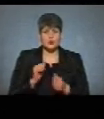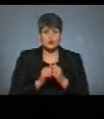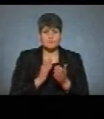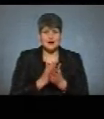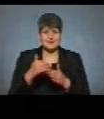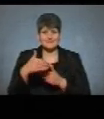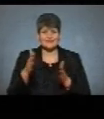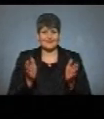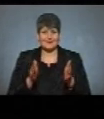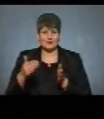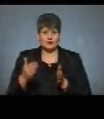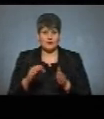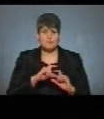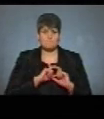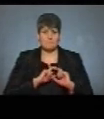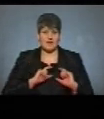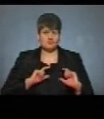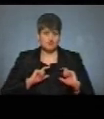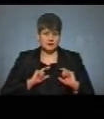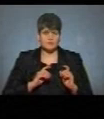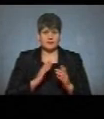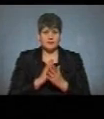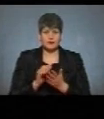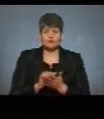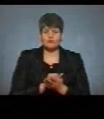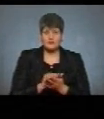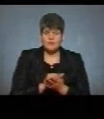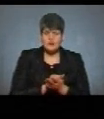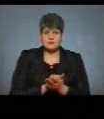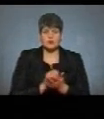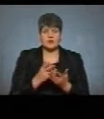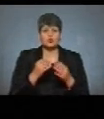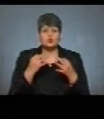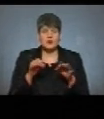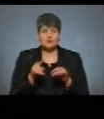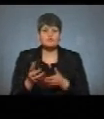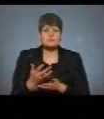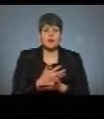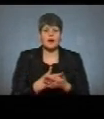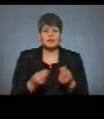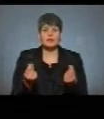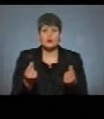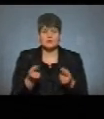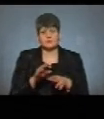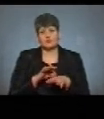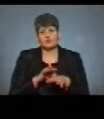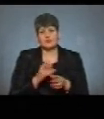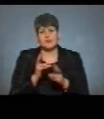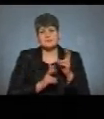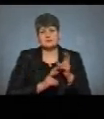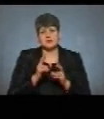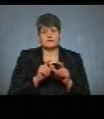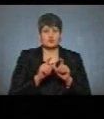має бейджик відповідний, має певну документацію, яка дозволяє йому збирати кошти, і ми проводимо її там на підприємствах,